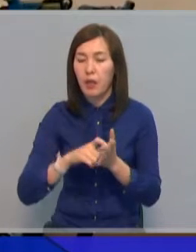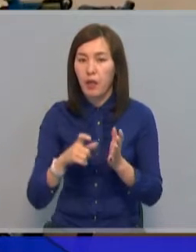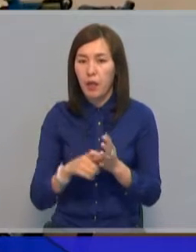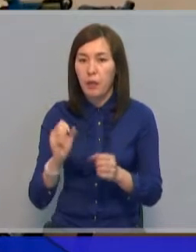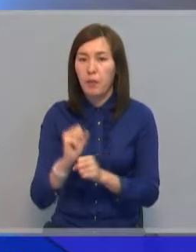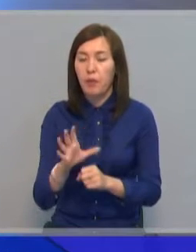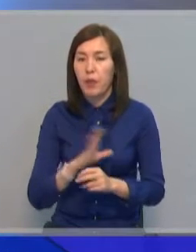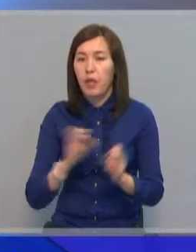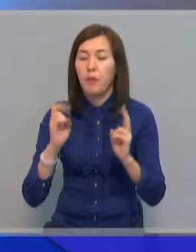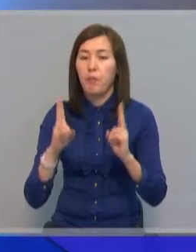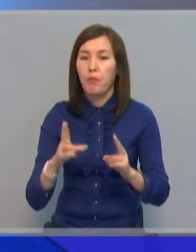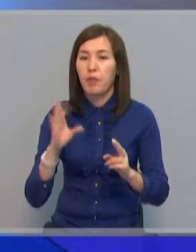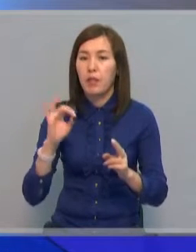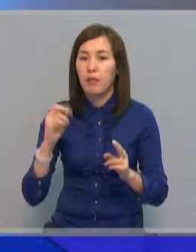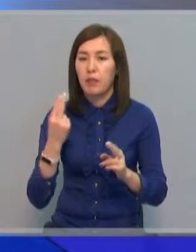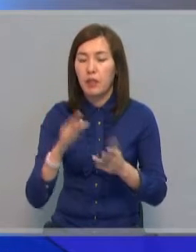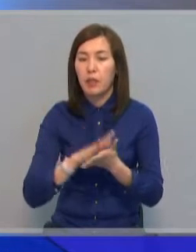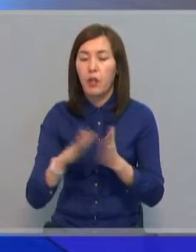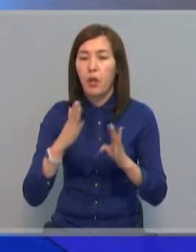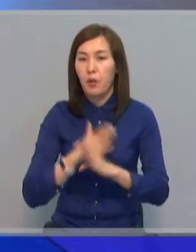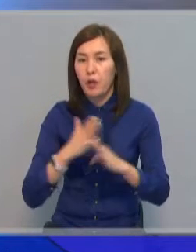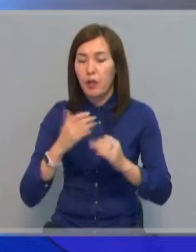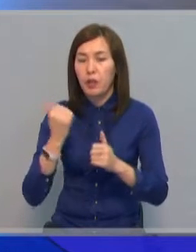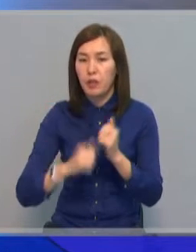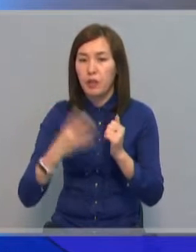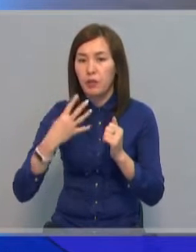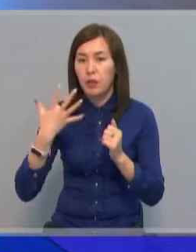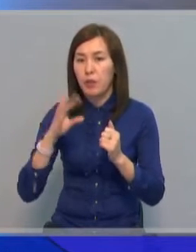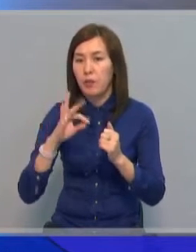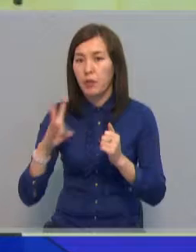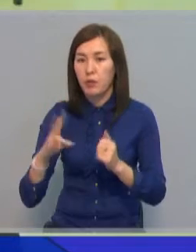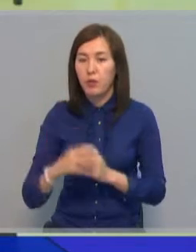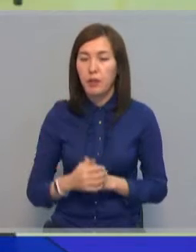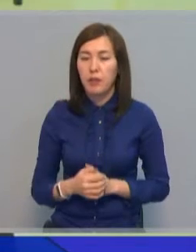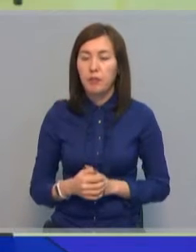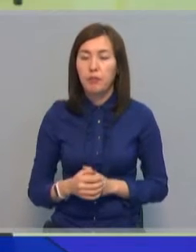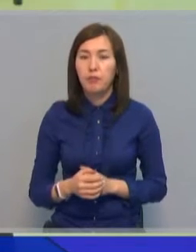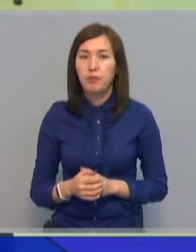кабинетах установлены специальные кварцы для очистки воздуха каждые 45 минут.